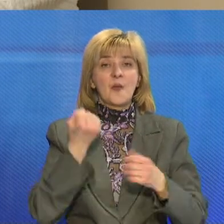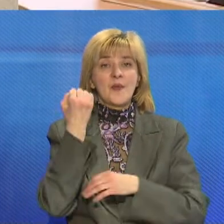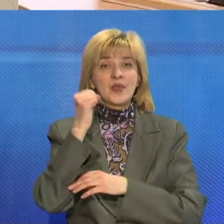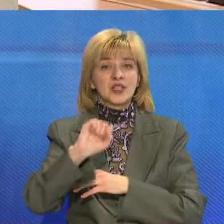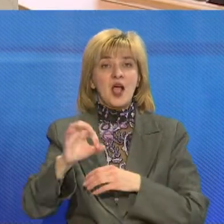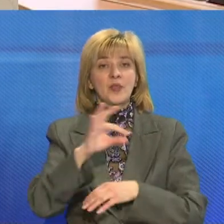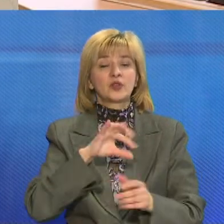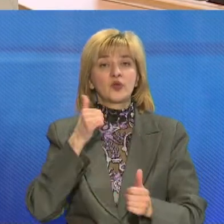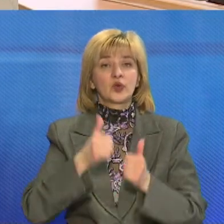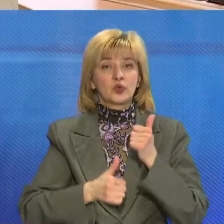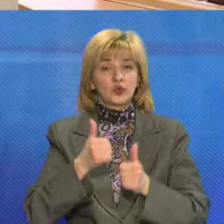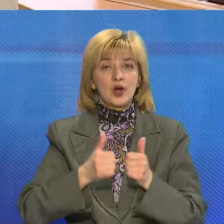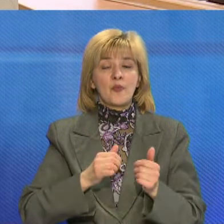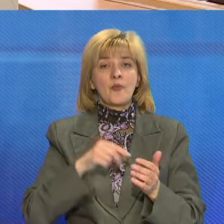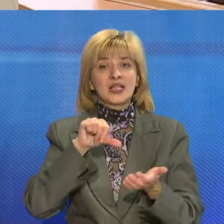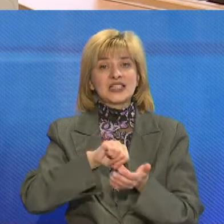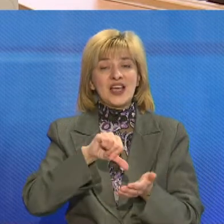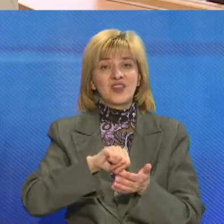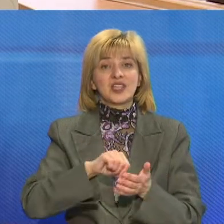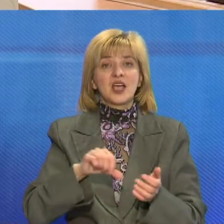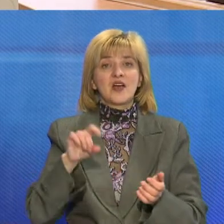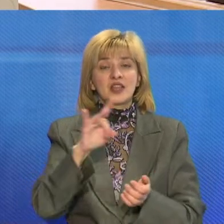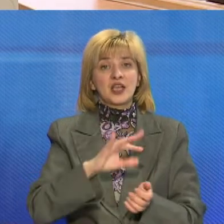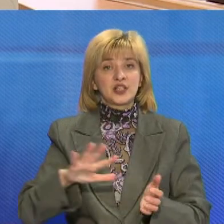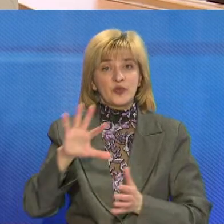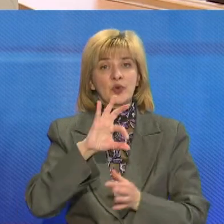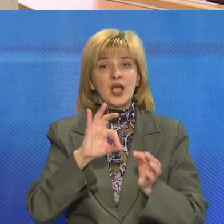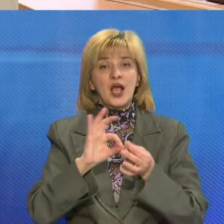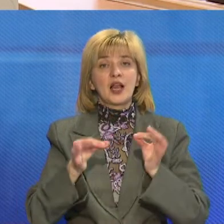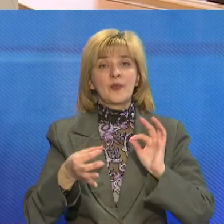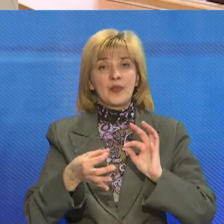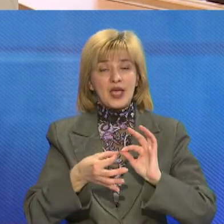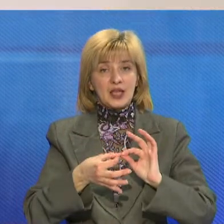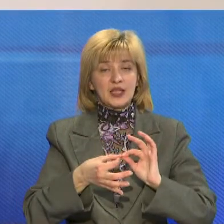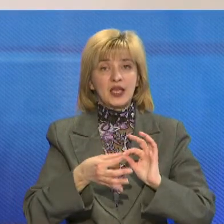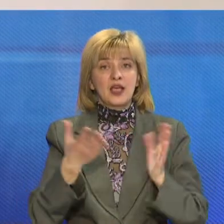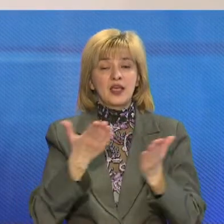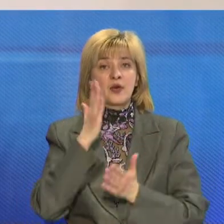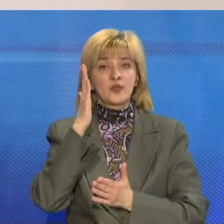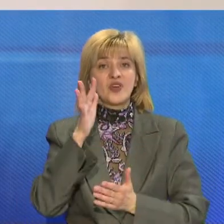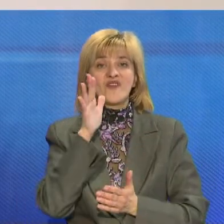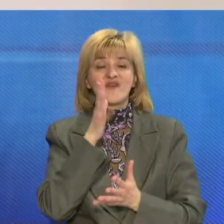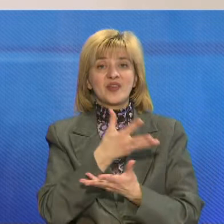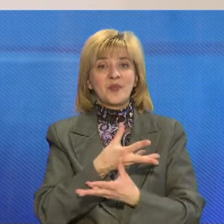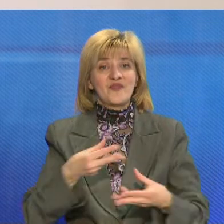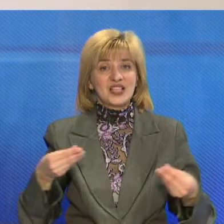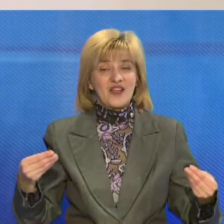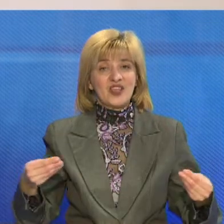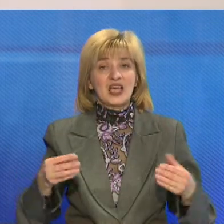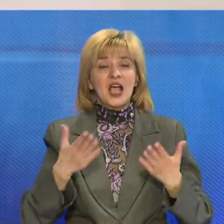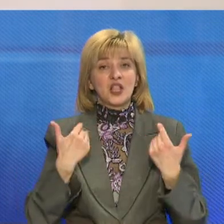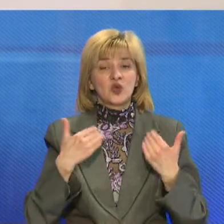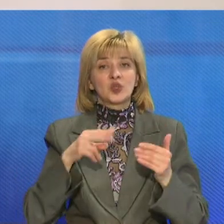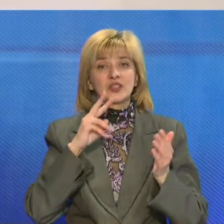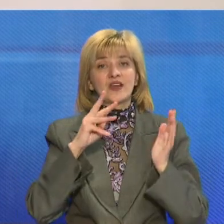областного тура представят регион на заключном этапе республиканской олимпиады по учебных предметах, які пройдет подчас весновых каникулов с